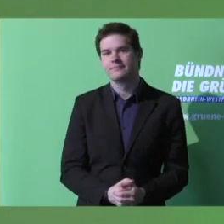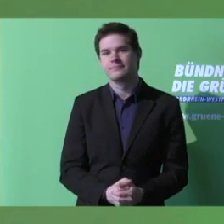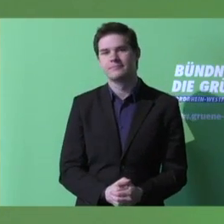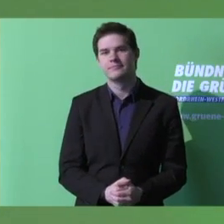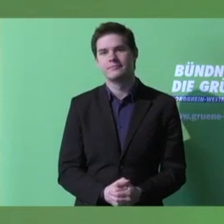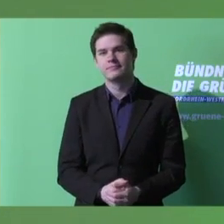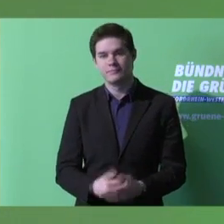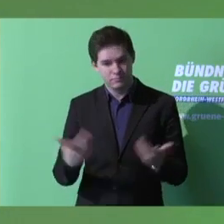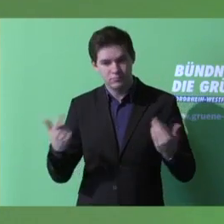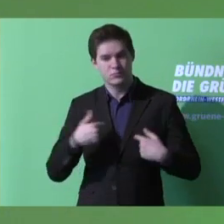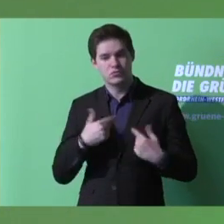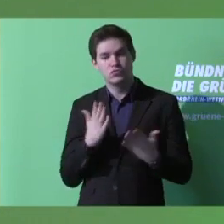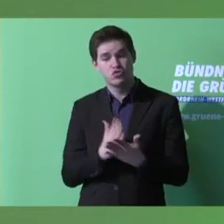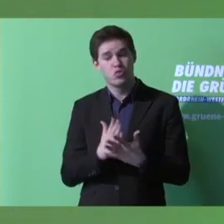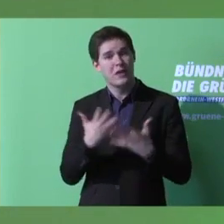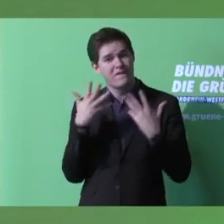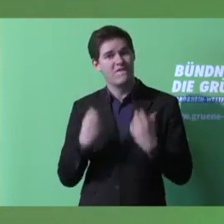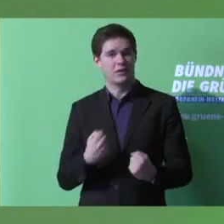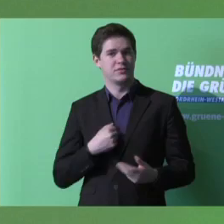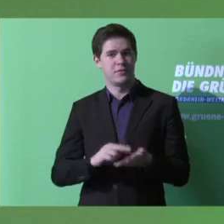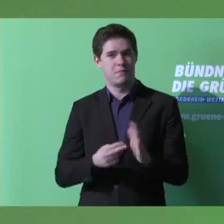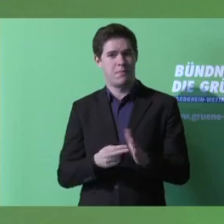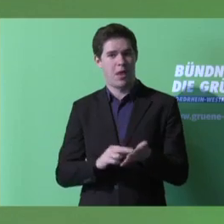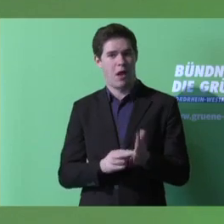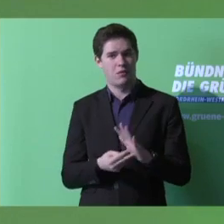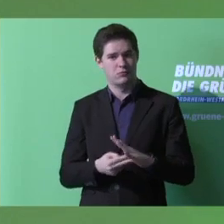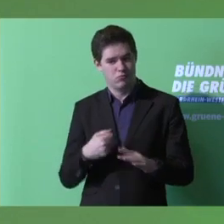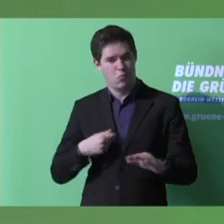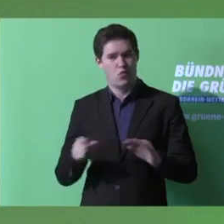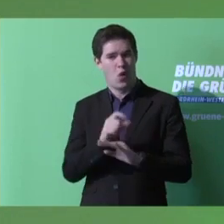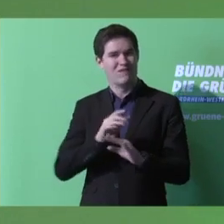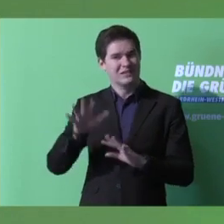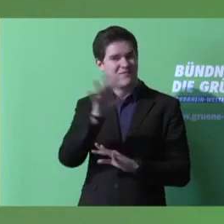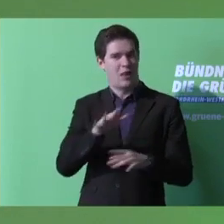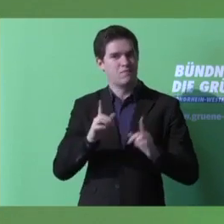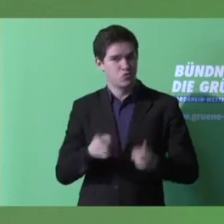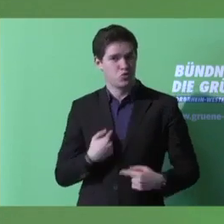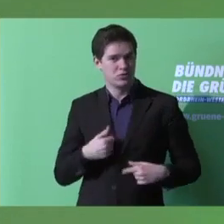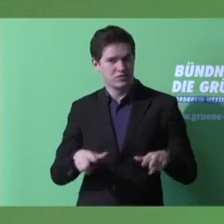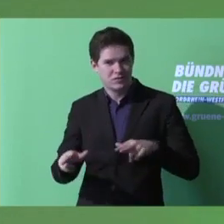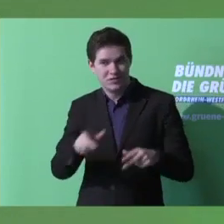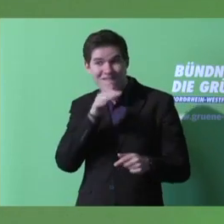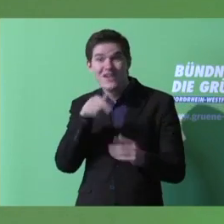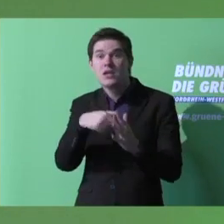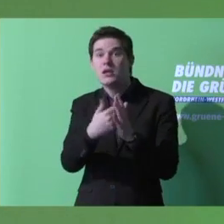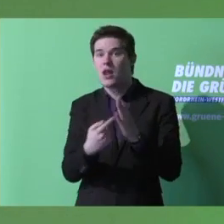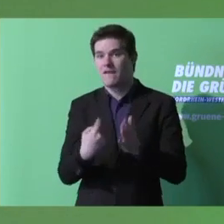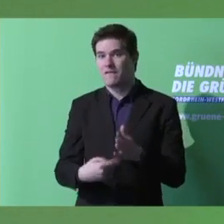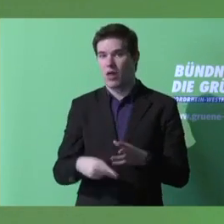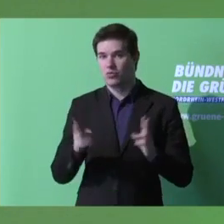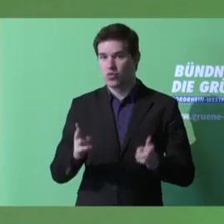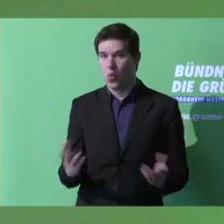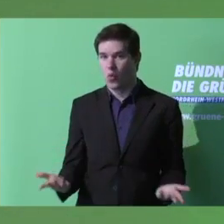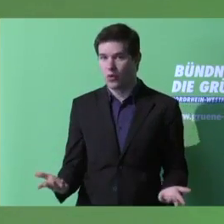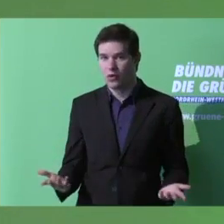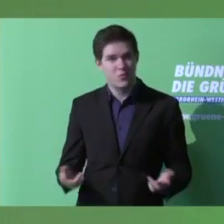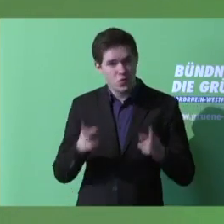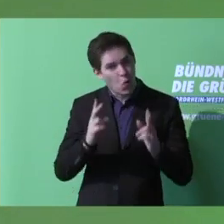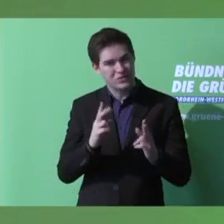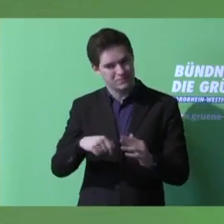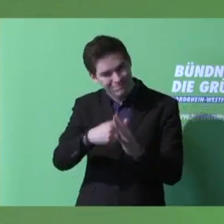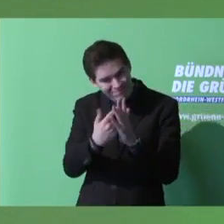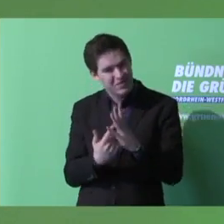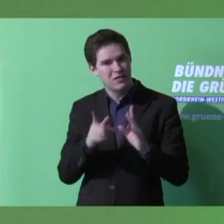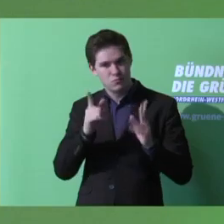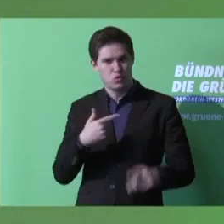vorgenommen hier in Nordrhein-Westfalen und es liegen auch riesige Herausforderungen vor uns, aber gerade die haben bei uns